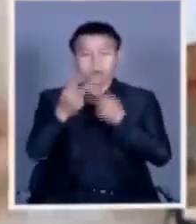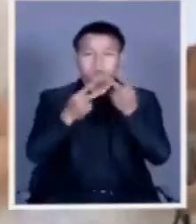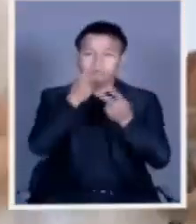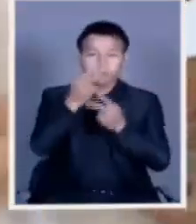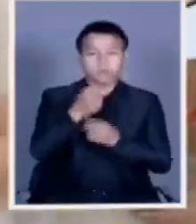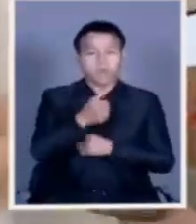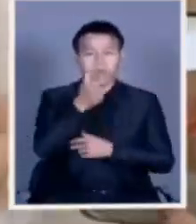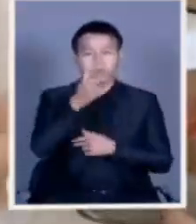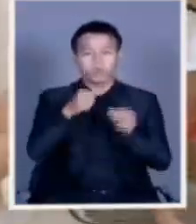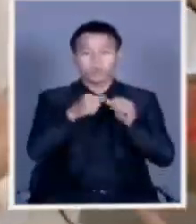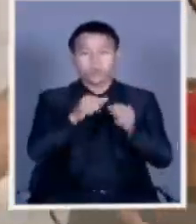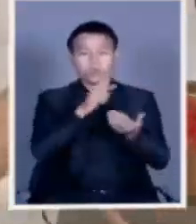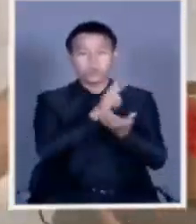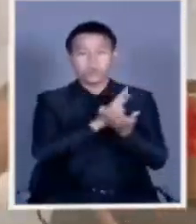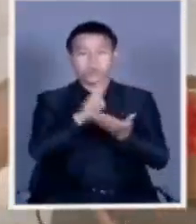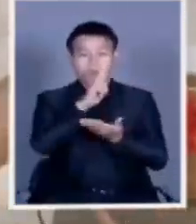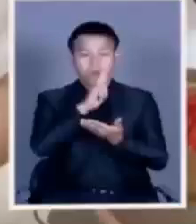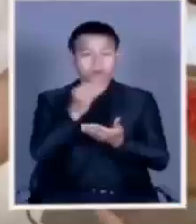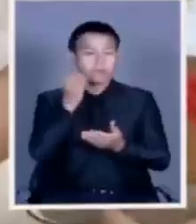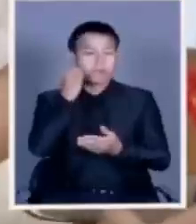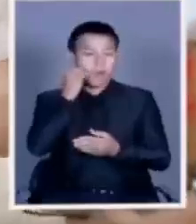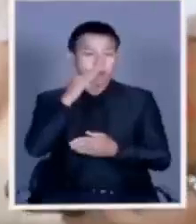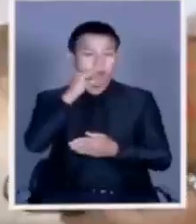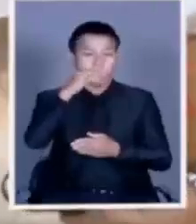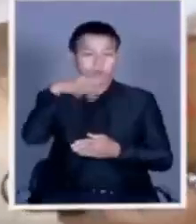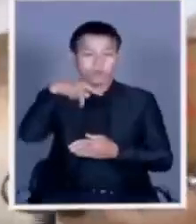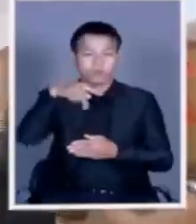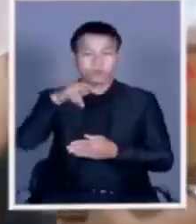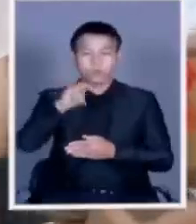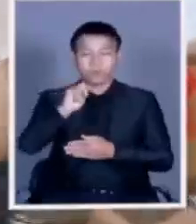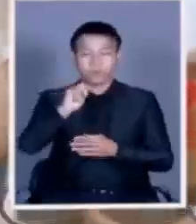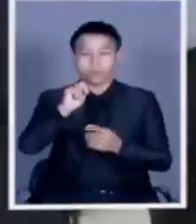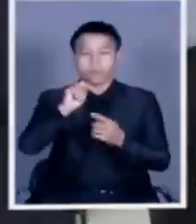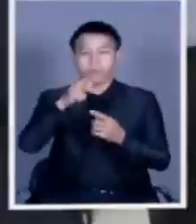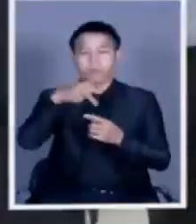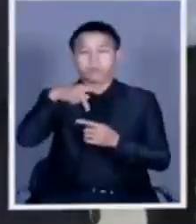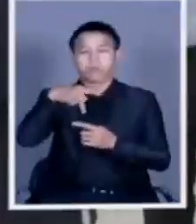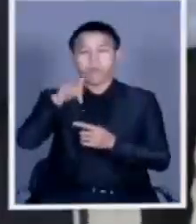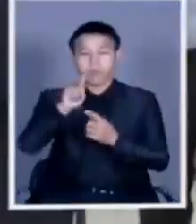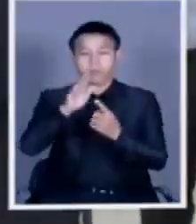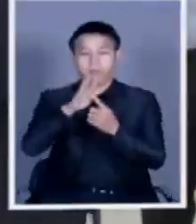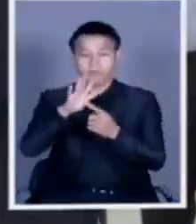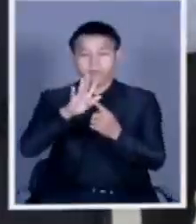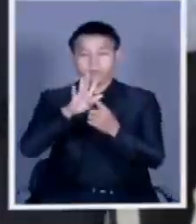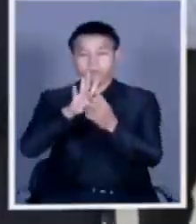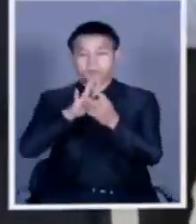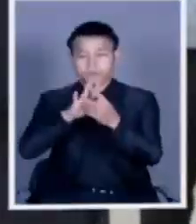จิตรศิลป์แห่งชาติบ้านพลปะเป้าเมืองศรีสัตนาคนครหลวงเวียงจันทน์